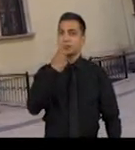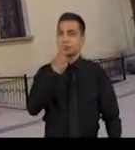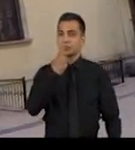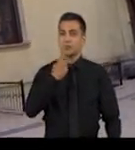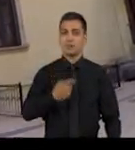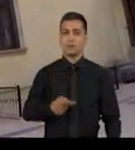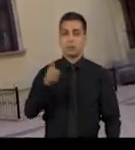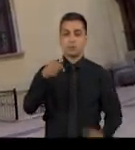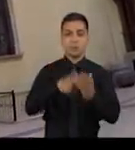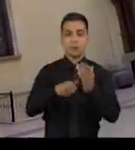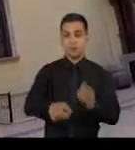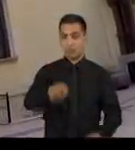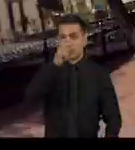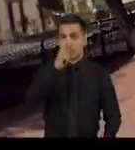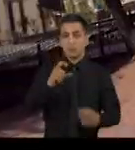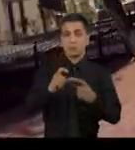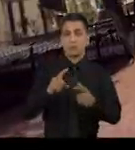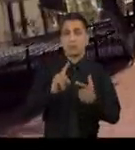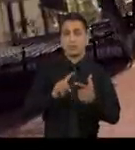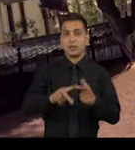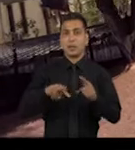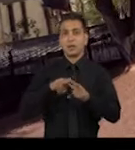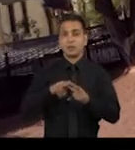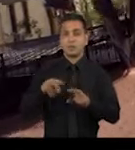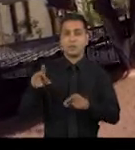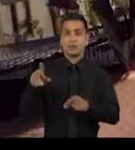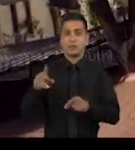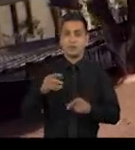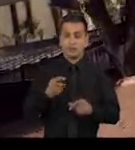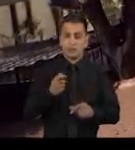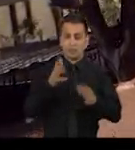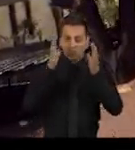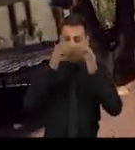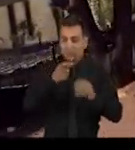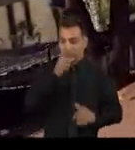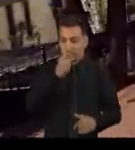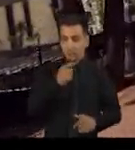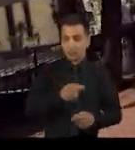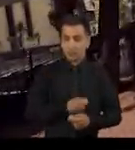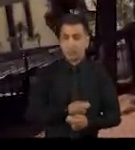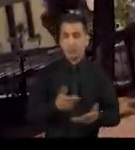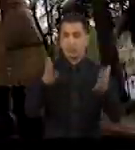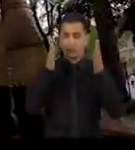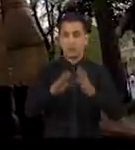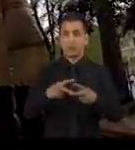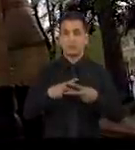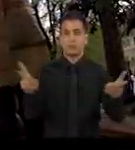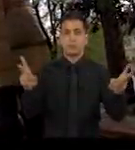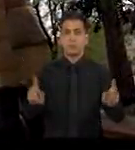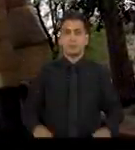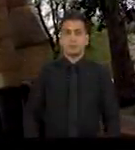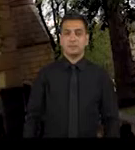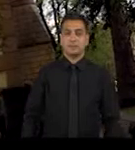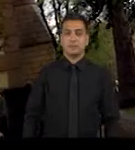1898 yılında devrin padişahı Sultan II. Abdülhamit Han'ın Cülüs Bahşişi günü ibadete yeniden